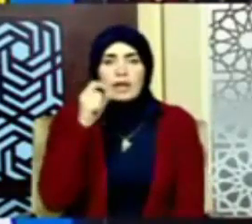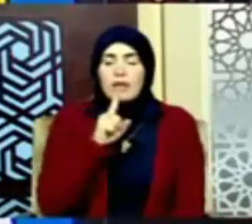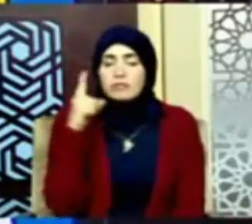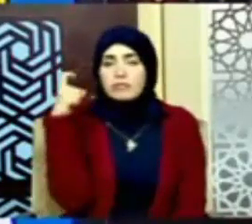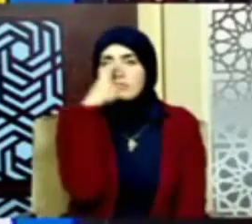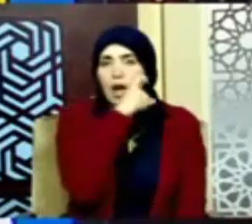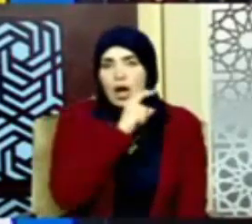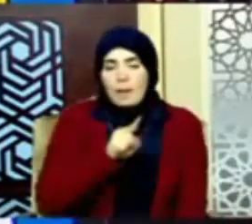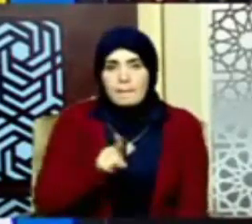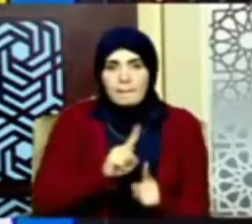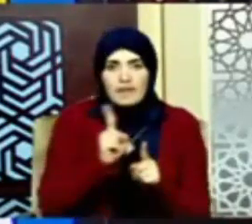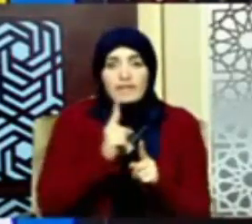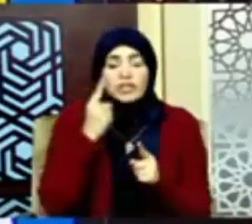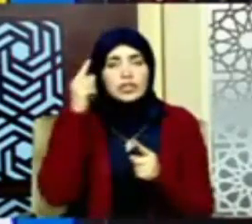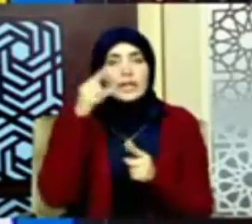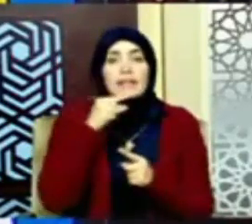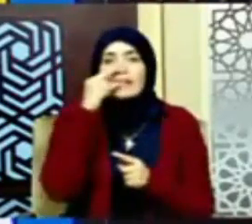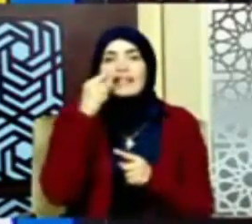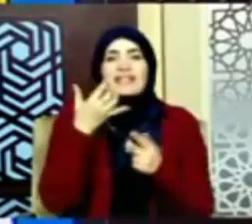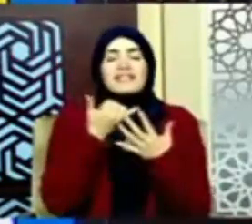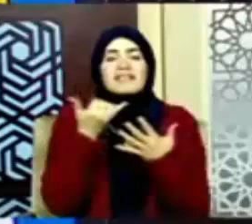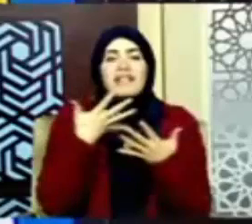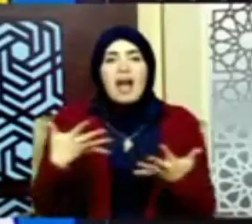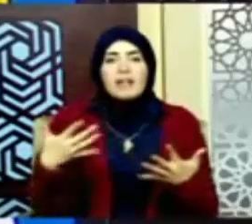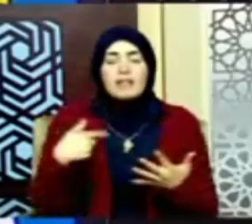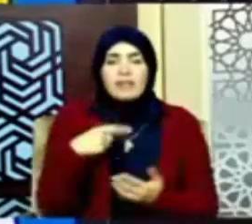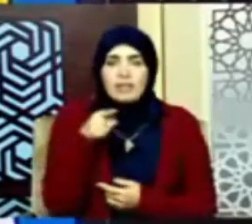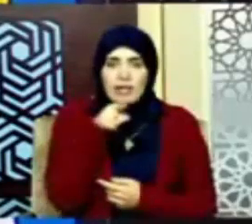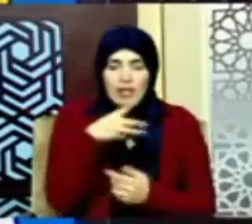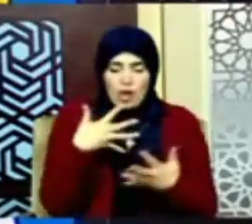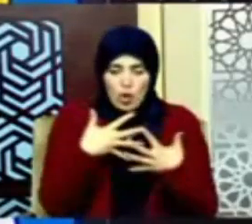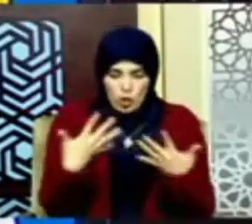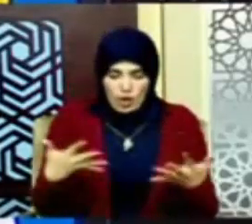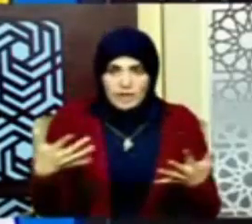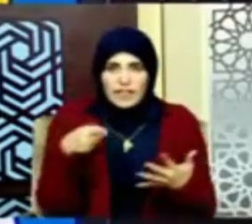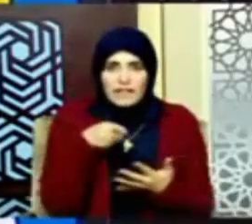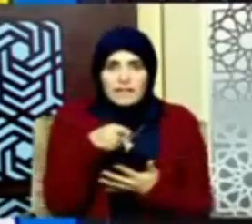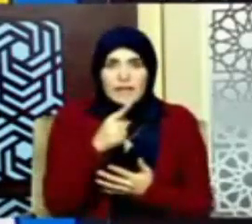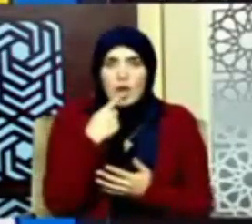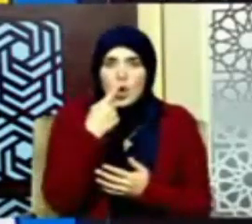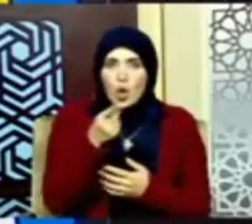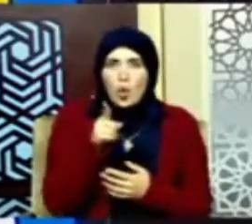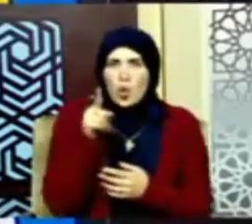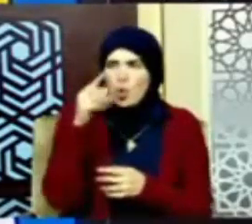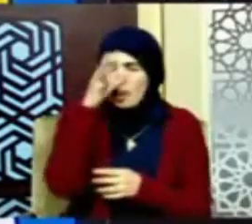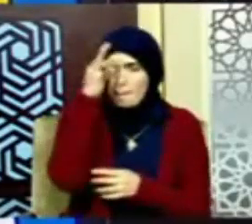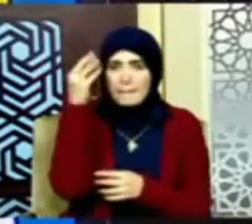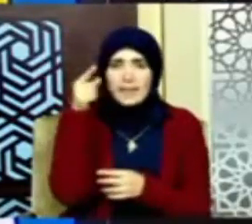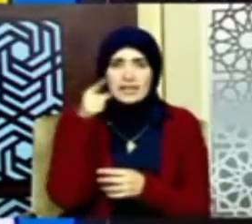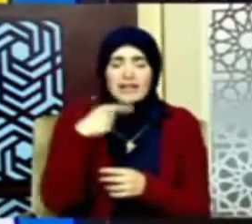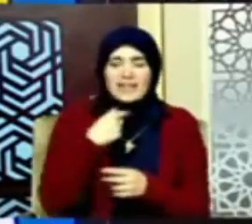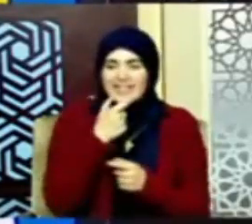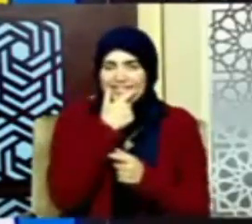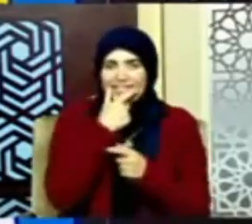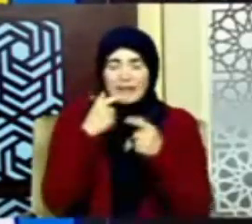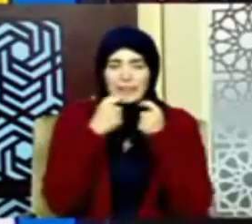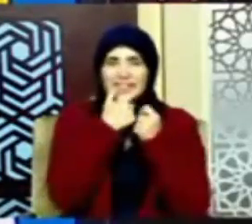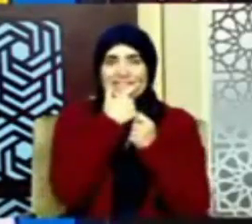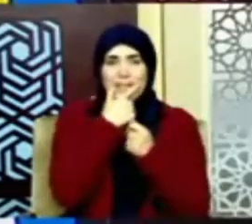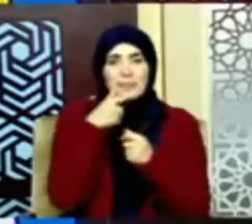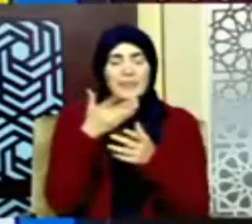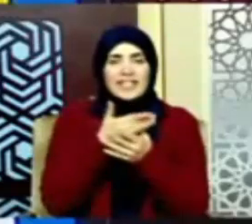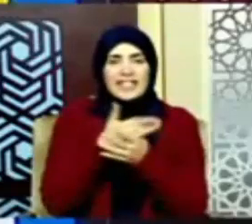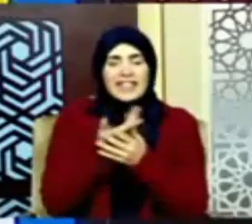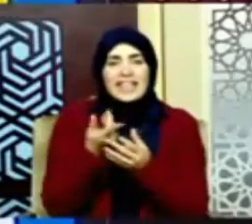غلبه. وتبسمك في وجه أخيك صدقة. قال: السماء كئيبة وتجهما. قلت: ابتسم،